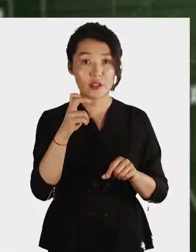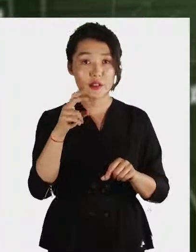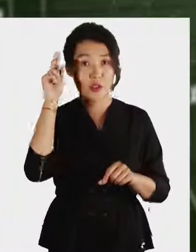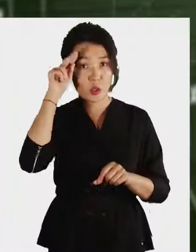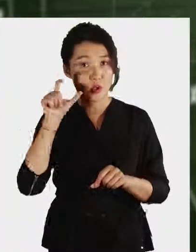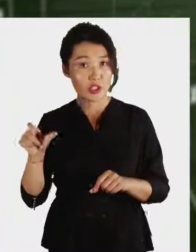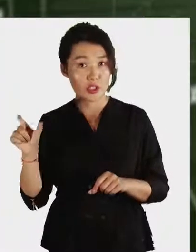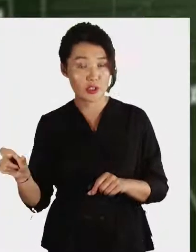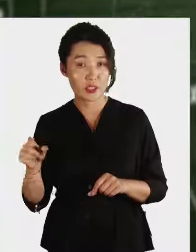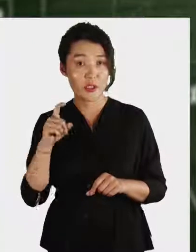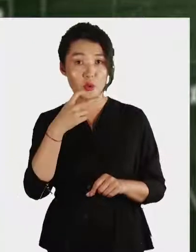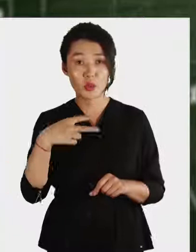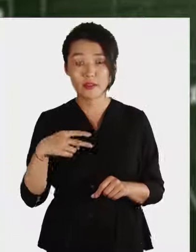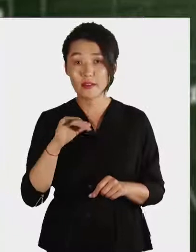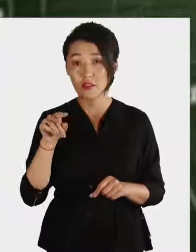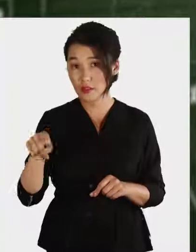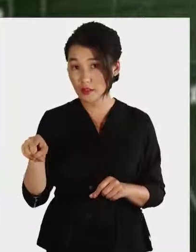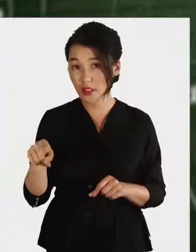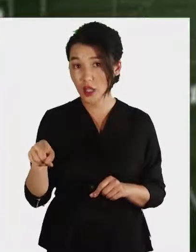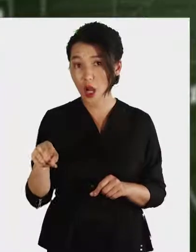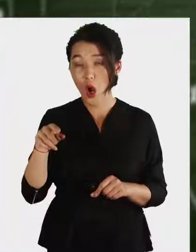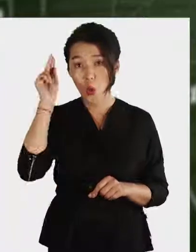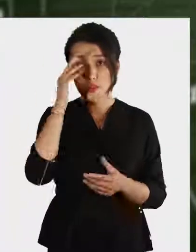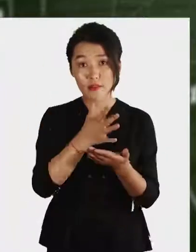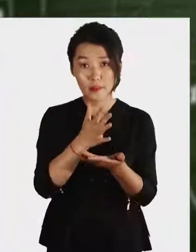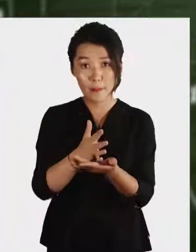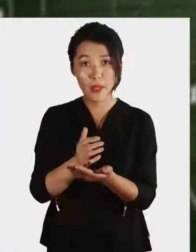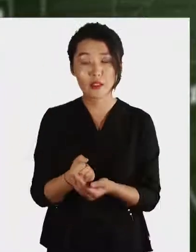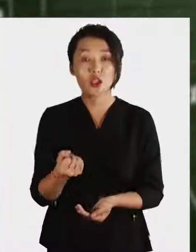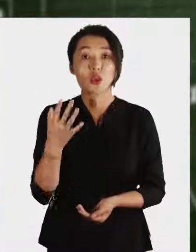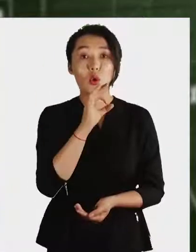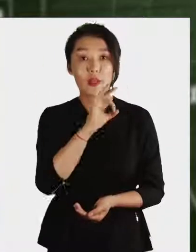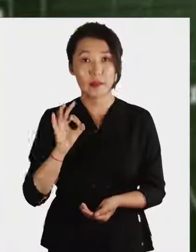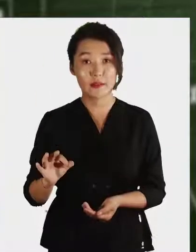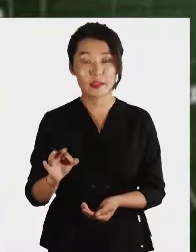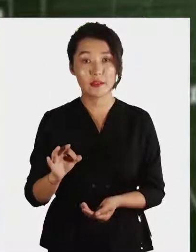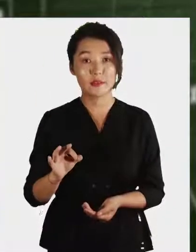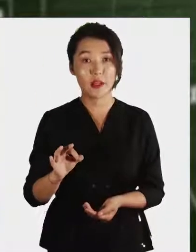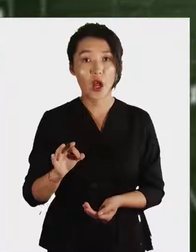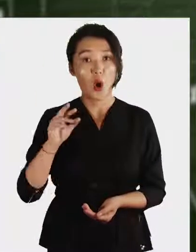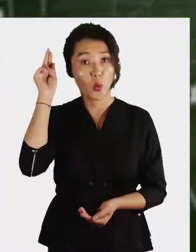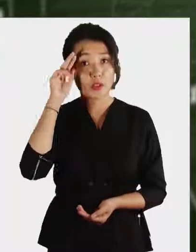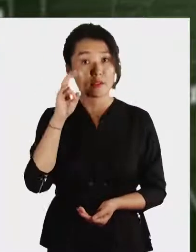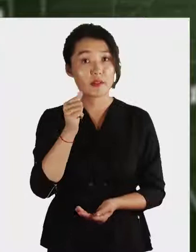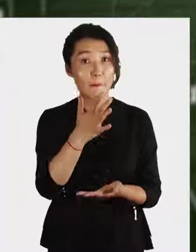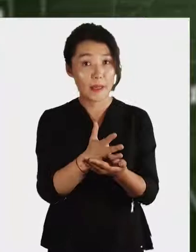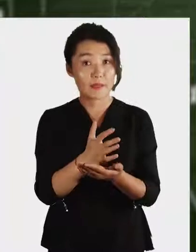учащихся, 120 из них учатся на 5. Сколько процентов учащихся учатся на 5?